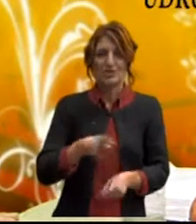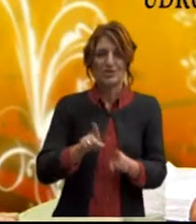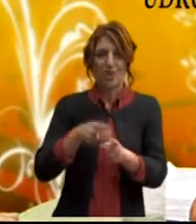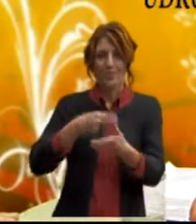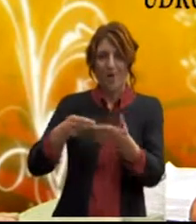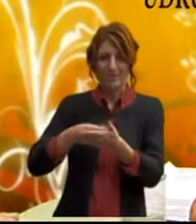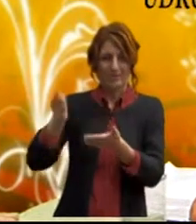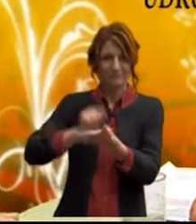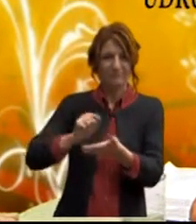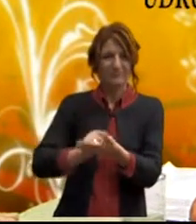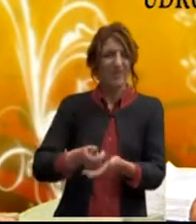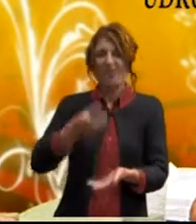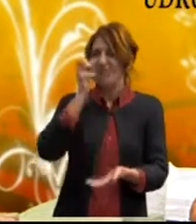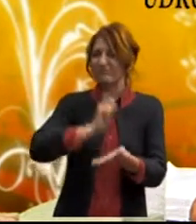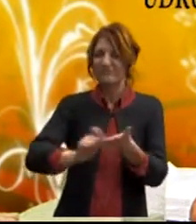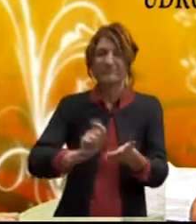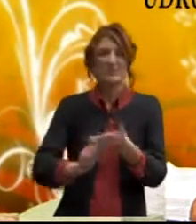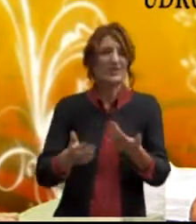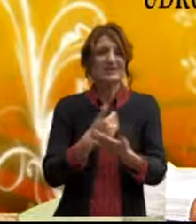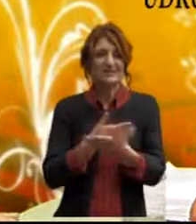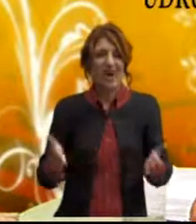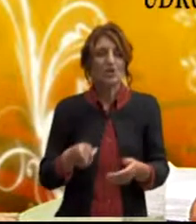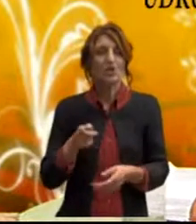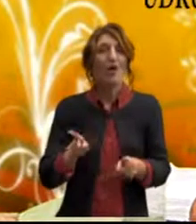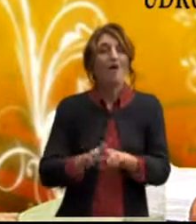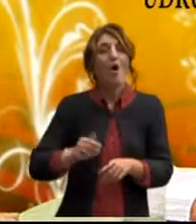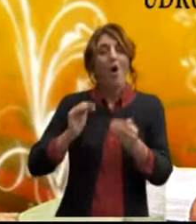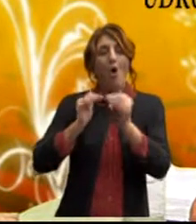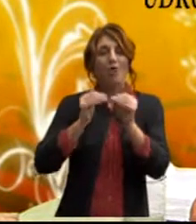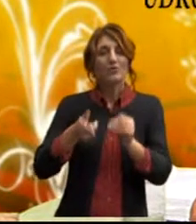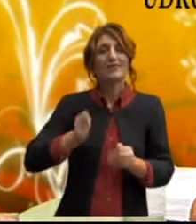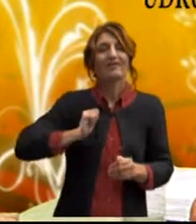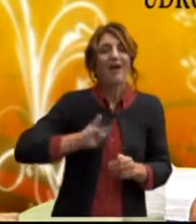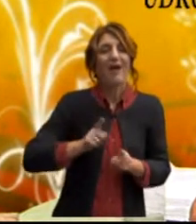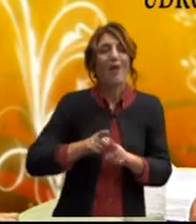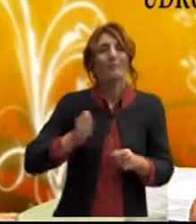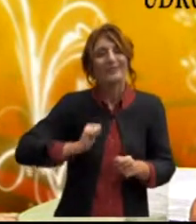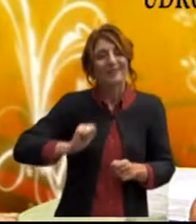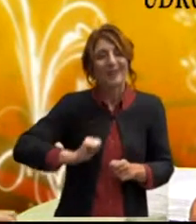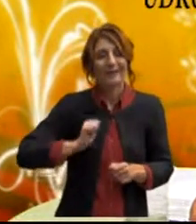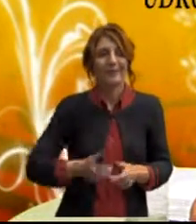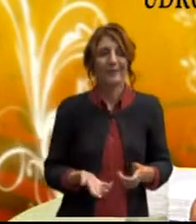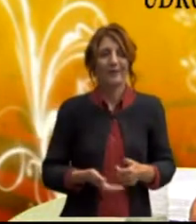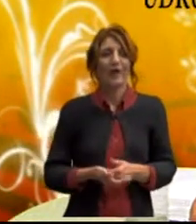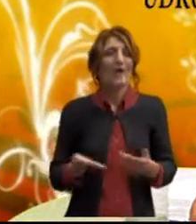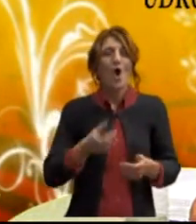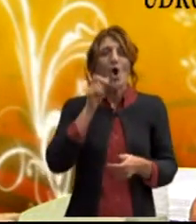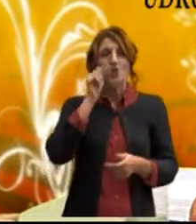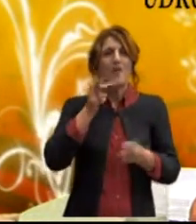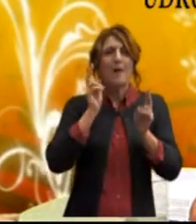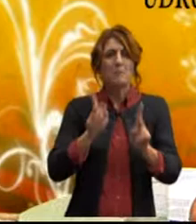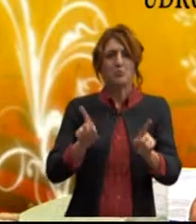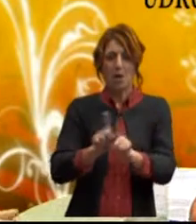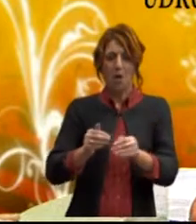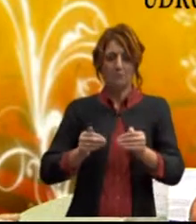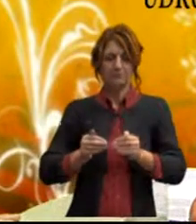već rekli. Čovjek i njegovi odnosi trpe, to ste rekli. To mi malo, kako bi se čovjek mogao othrvati